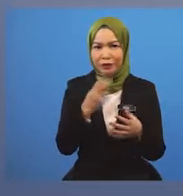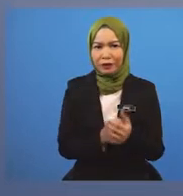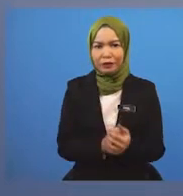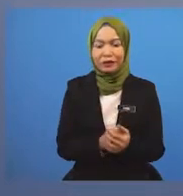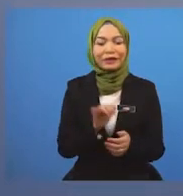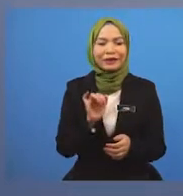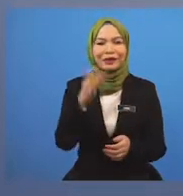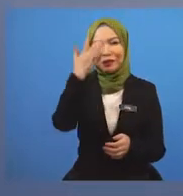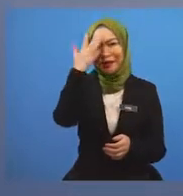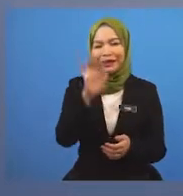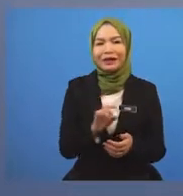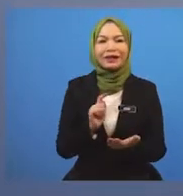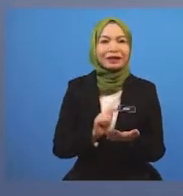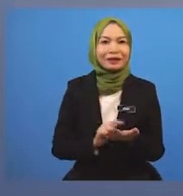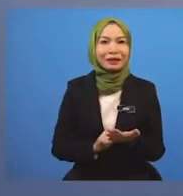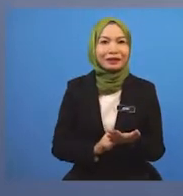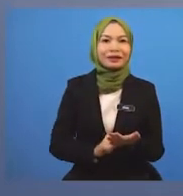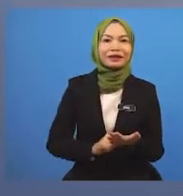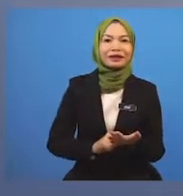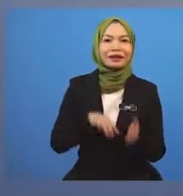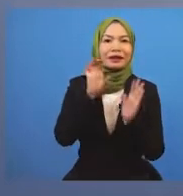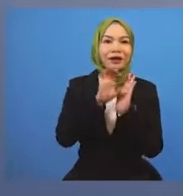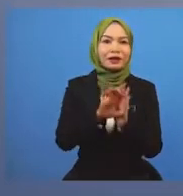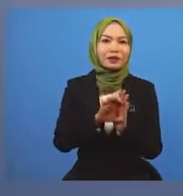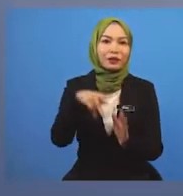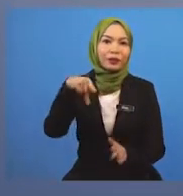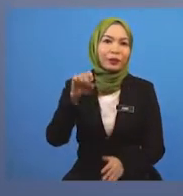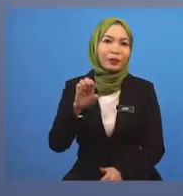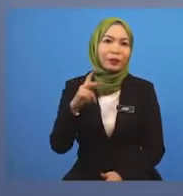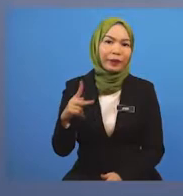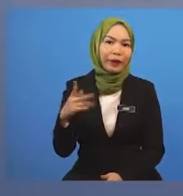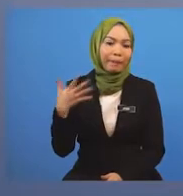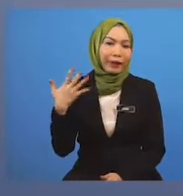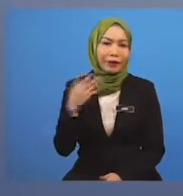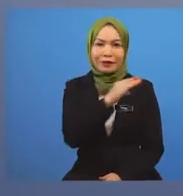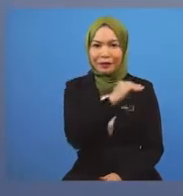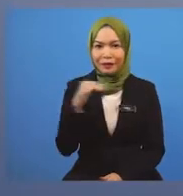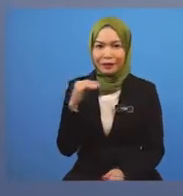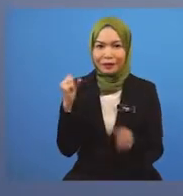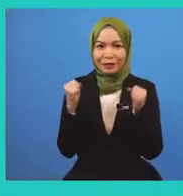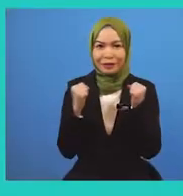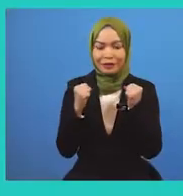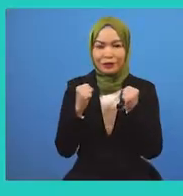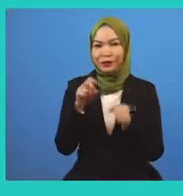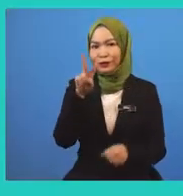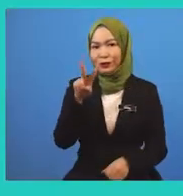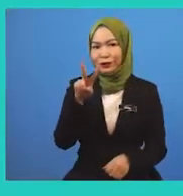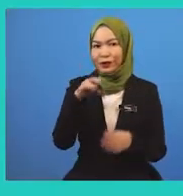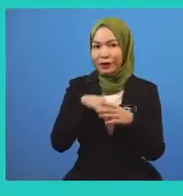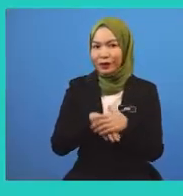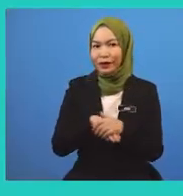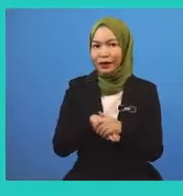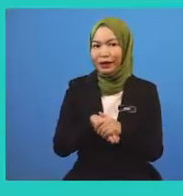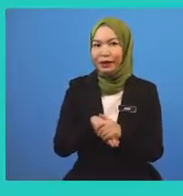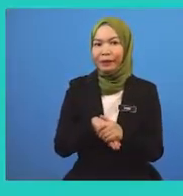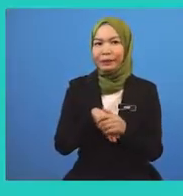Pandai! Ini adalah satu contoh pek panas dan pek sejuk. Dua dalam satu. Apa